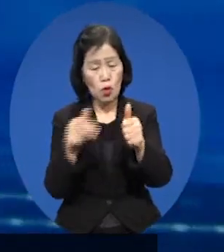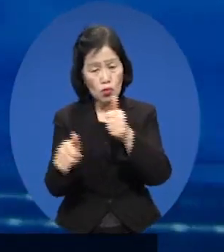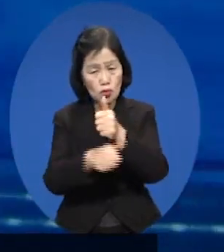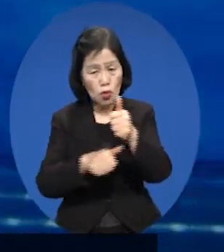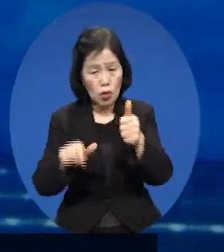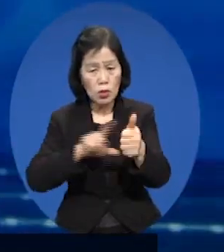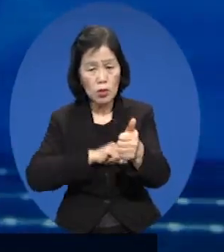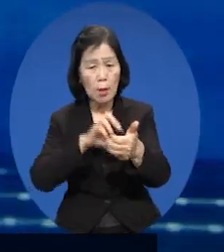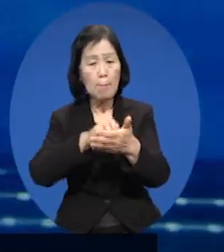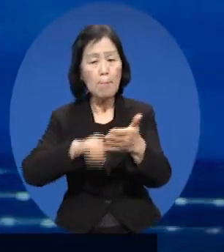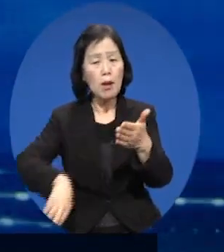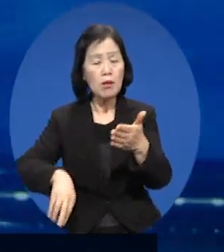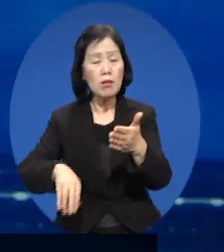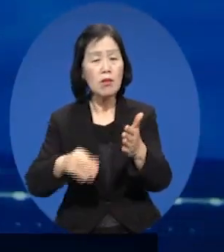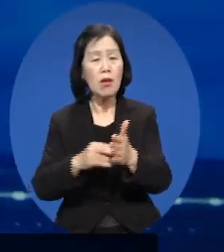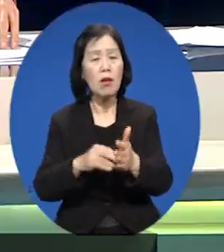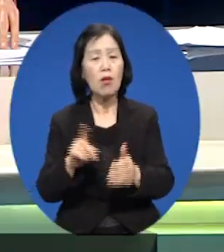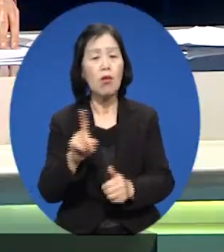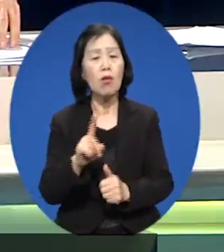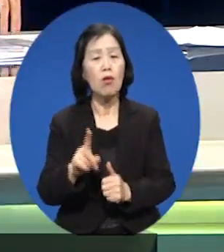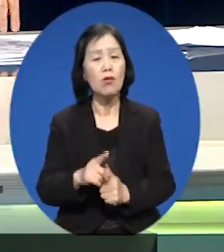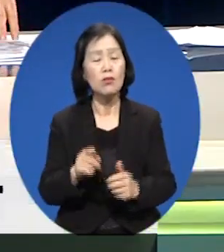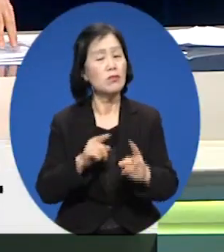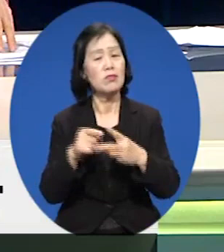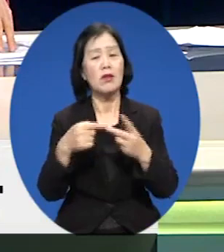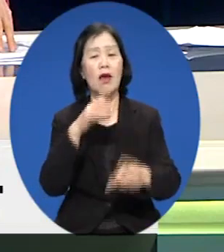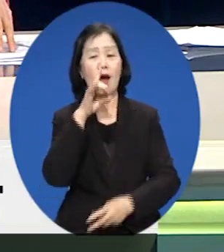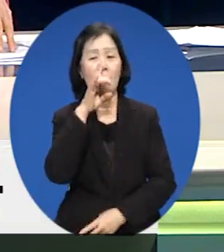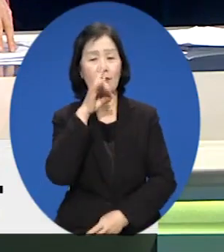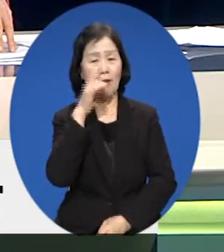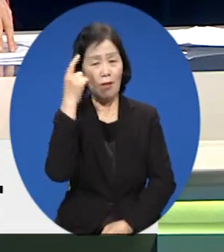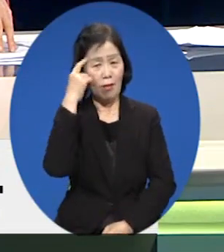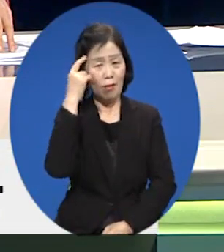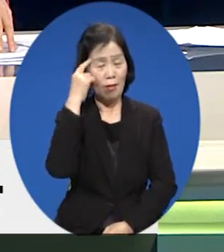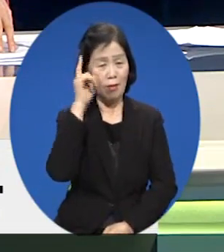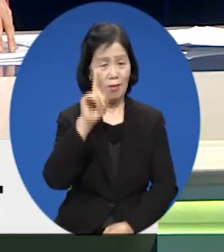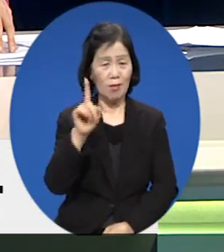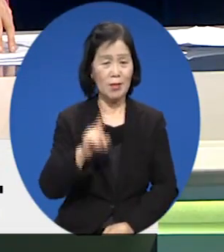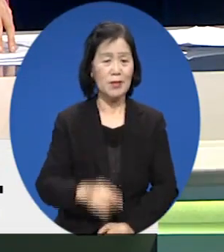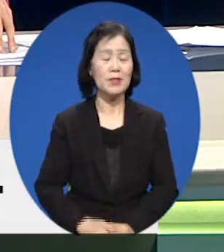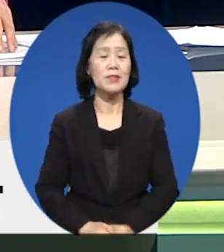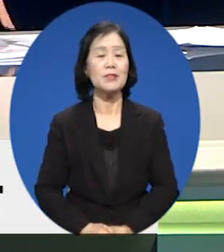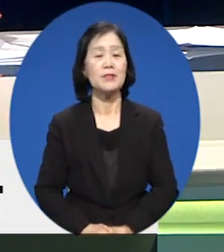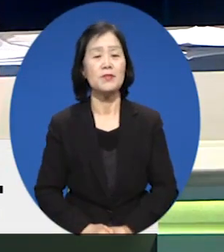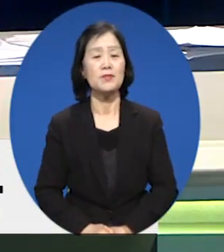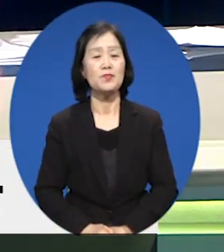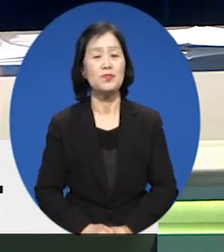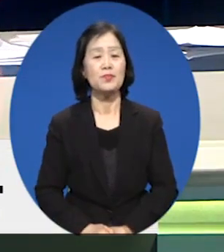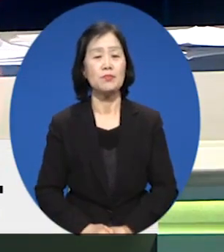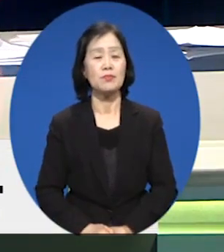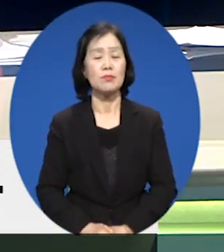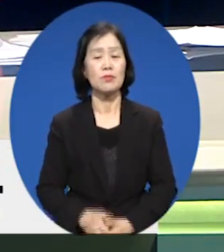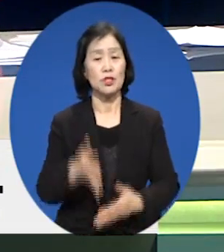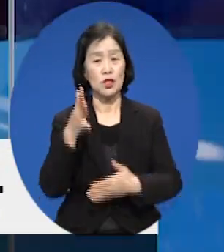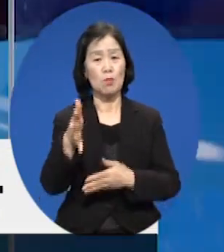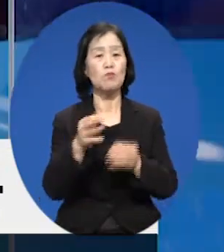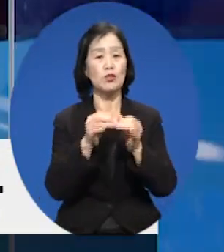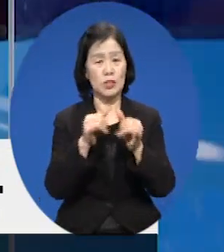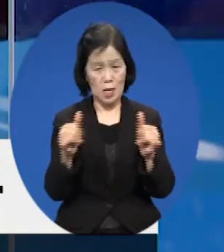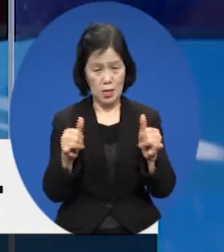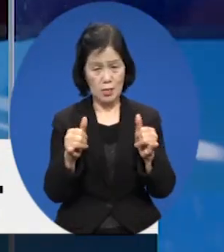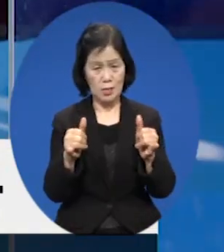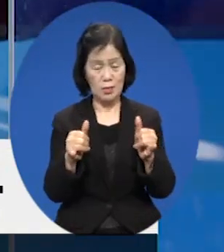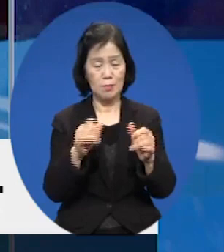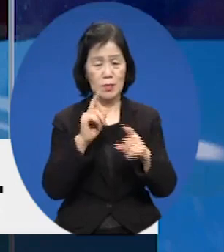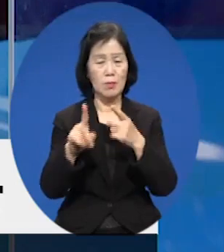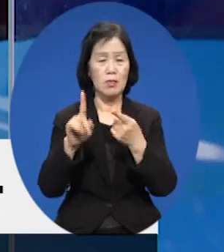나오고 있습니다 회장님 좀 이해가 잘 가지 않는데 어떻게 봐야 되는 겁니까 네 앙겔라 많은 전문가들이 자 또 말씀